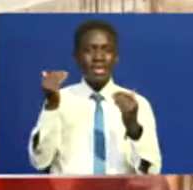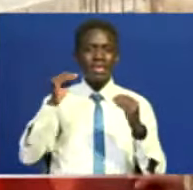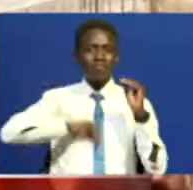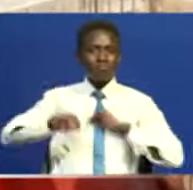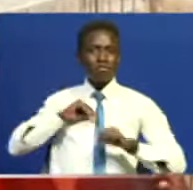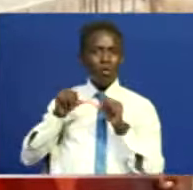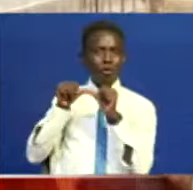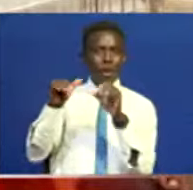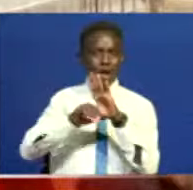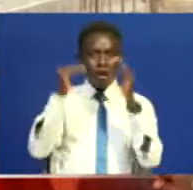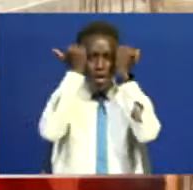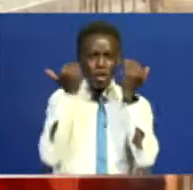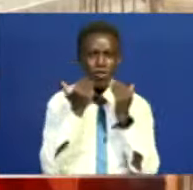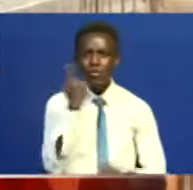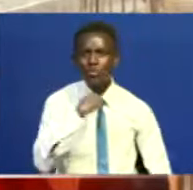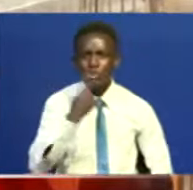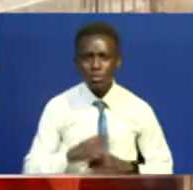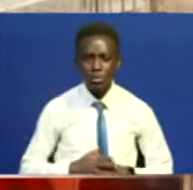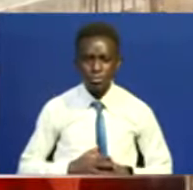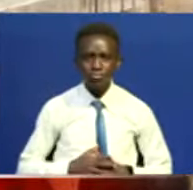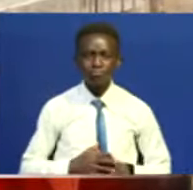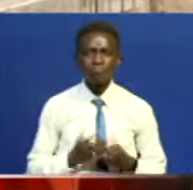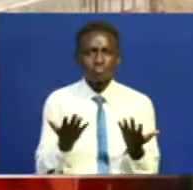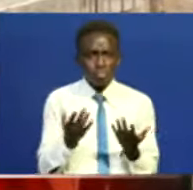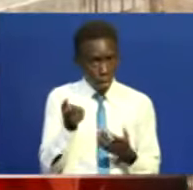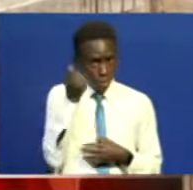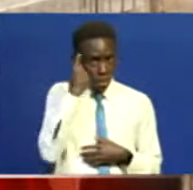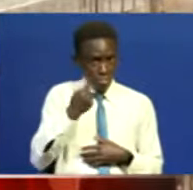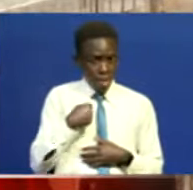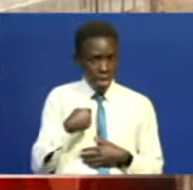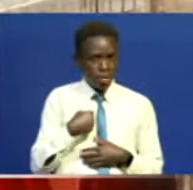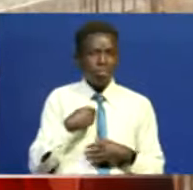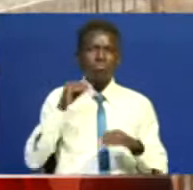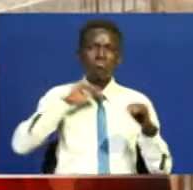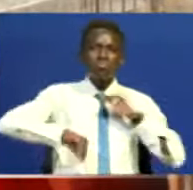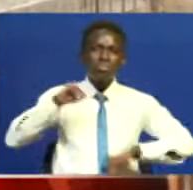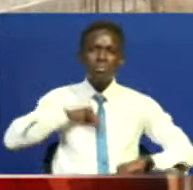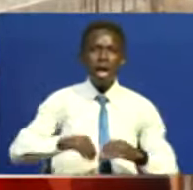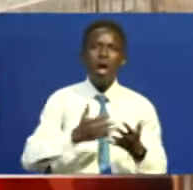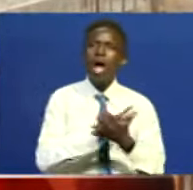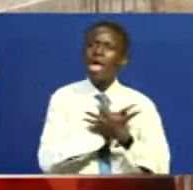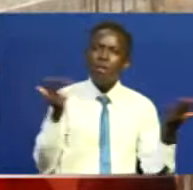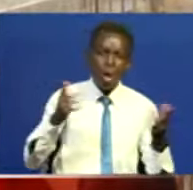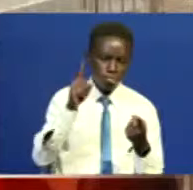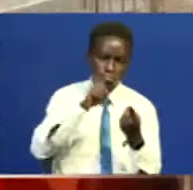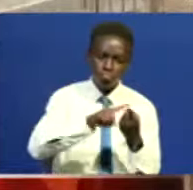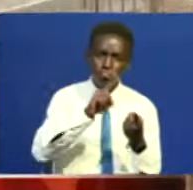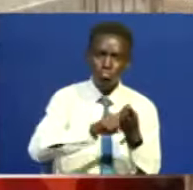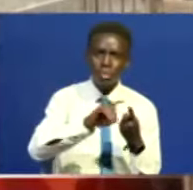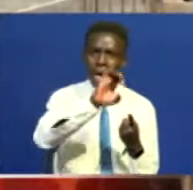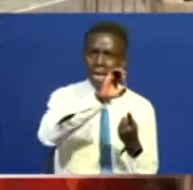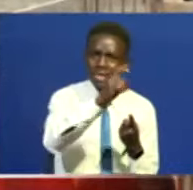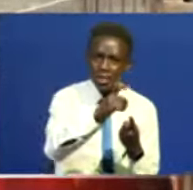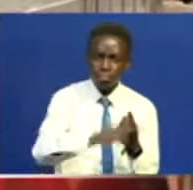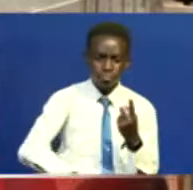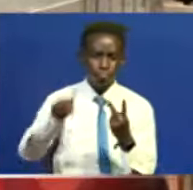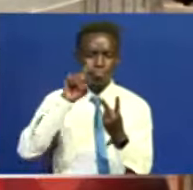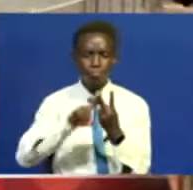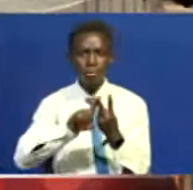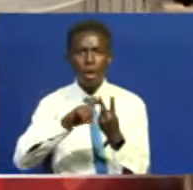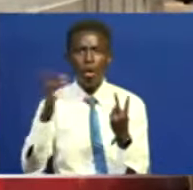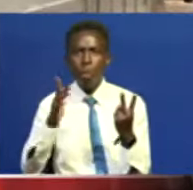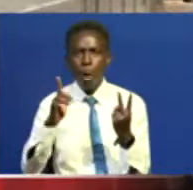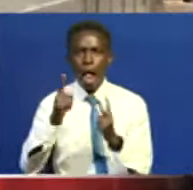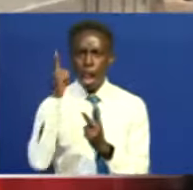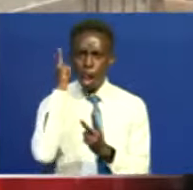Nimesema ufisadi anywhere. Ufisadi in the executive, ufisadi kule kwenye legislature, ufisadi